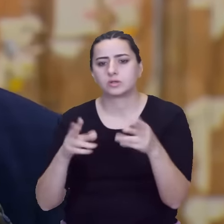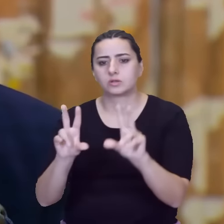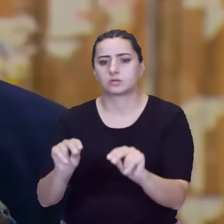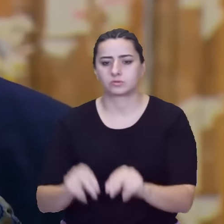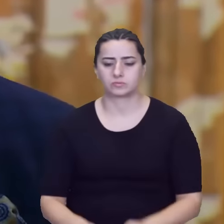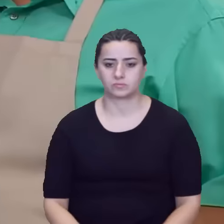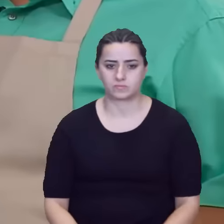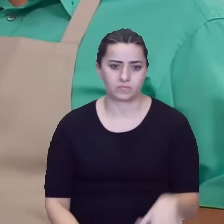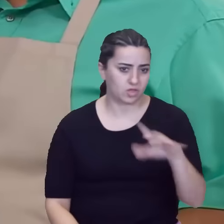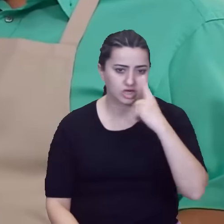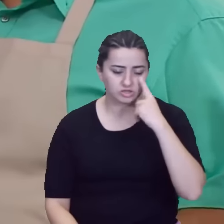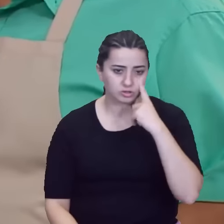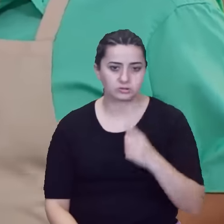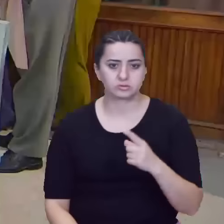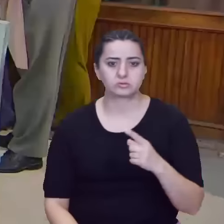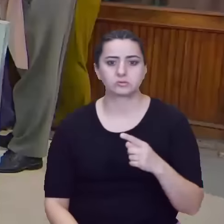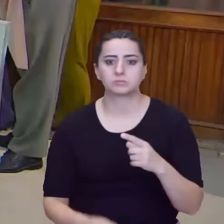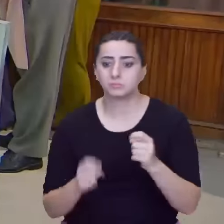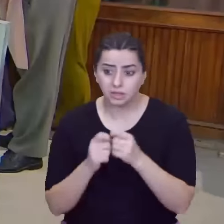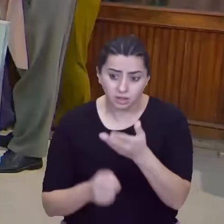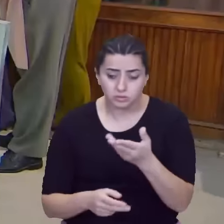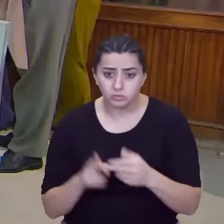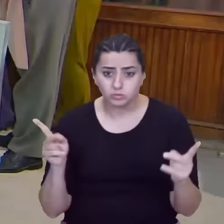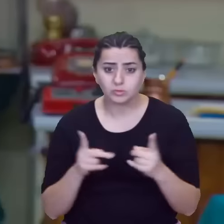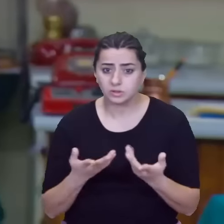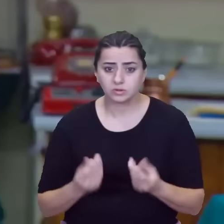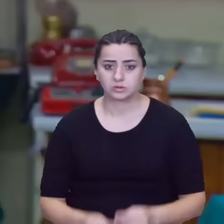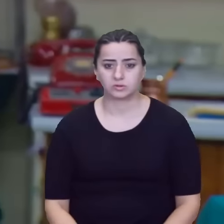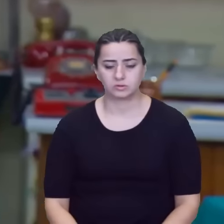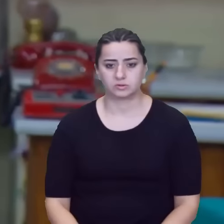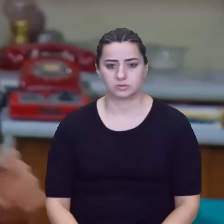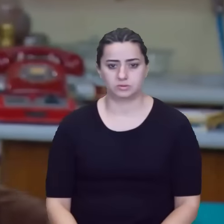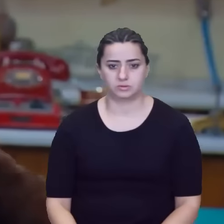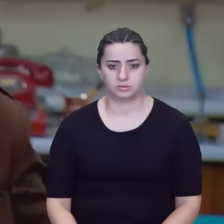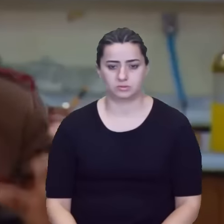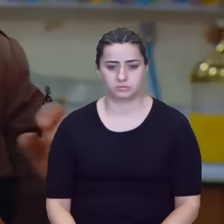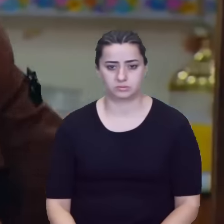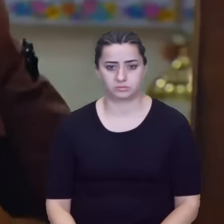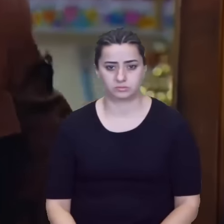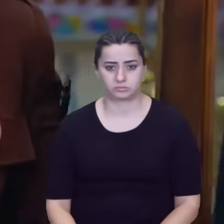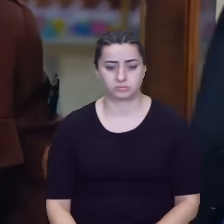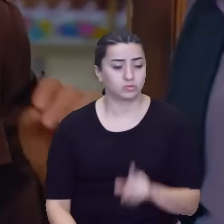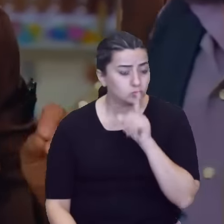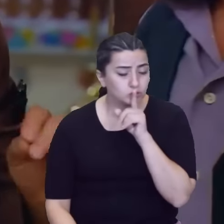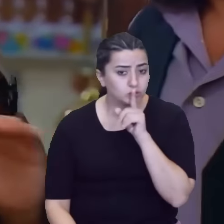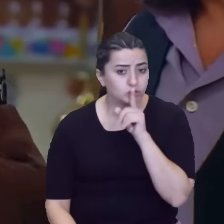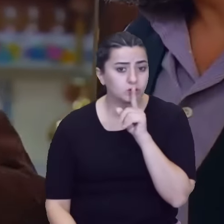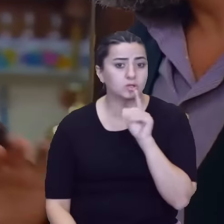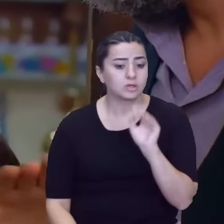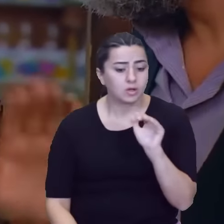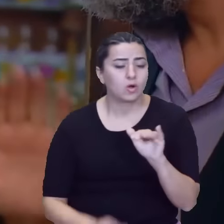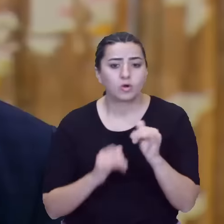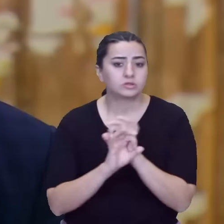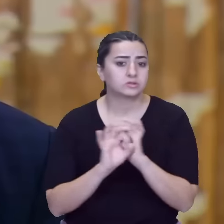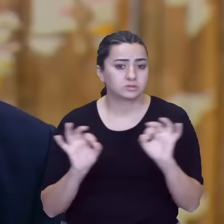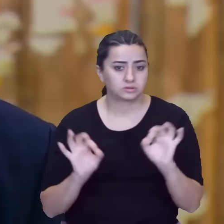yani. Herkes de şahit. Bekir, hadi ya, ne oldu? Bekir çıkıyor. Ya susun. O kadar elledim, hiç